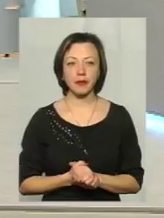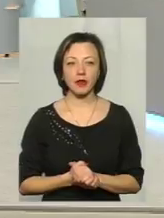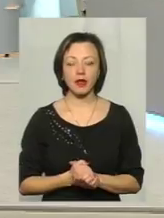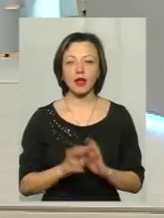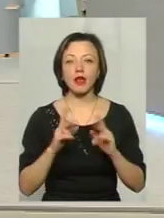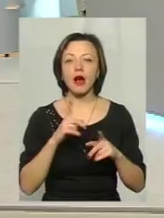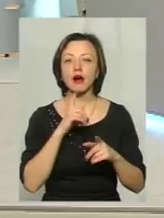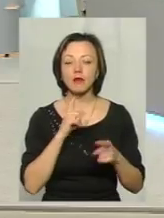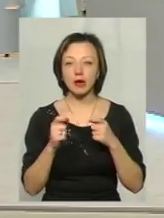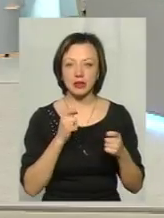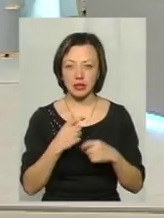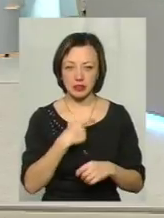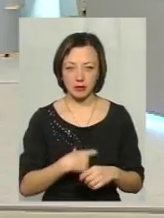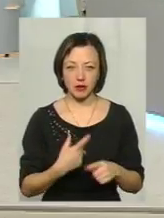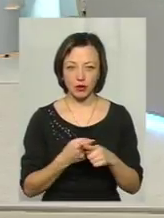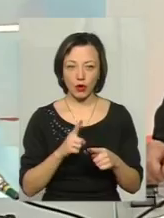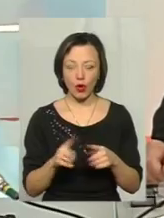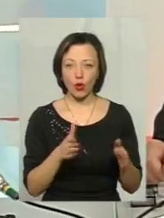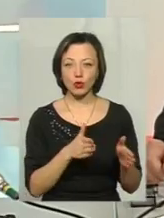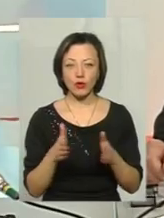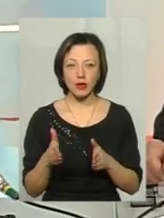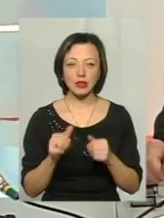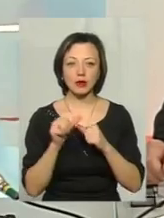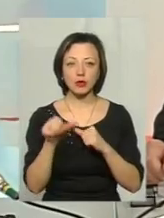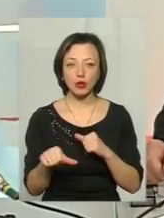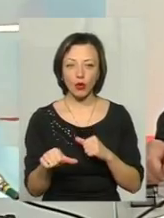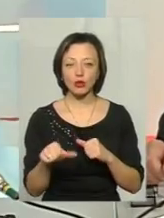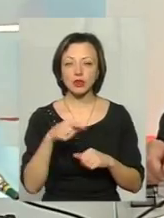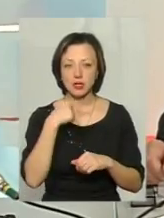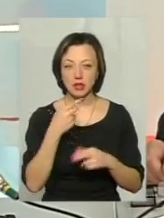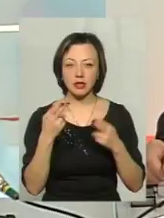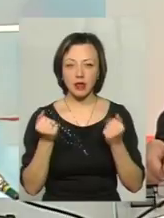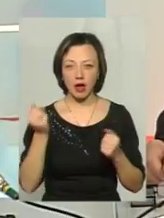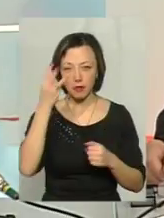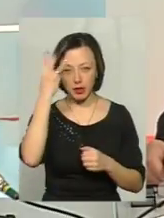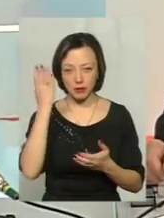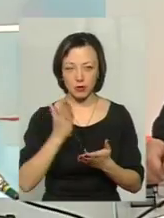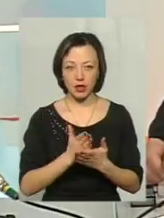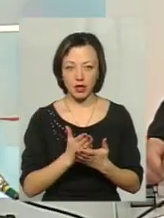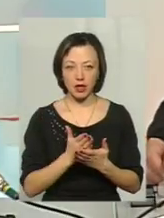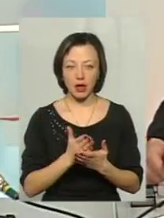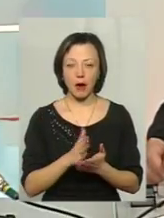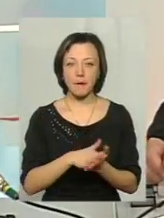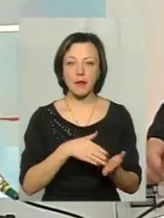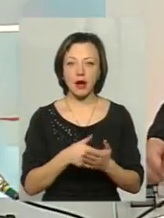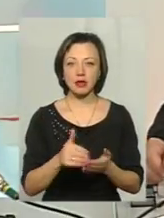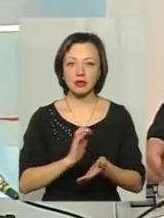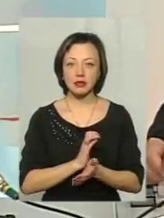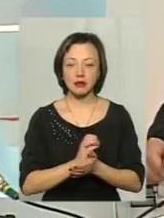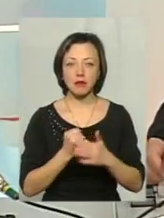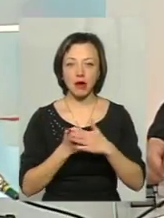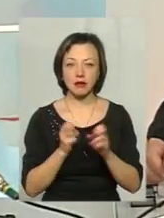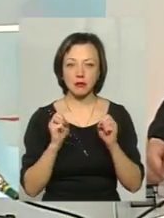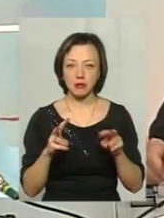Як уберегти себе від радіації? Готуватись до цього. Крім того, то, що нам сказали, в Хмельницькому у нас є маслосирбаза, потенційно